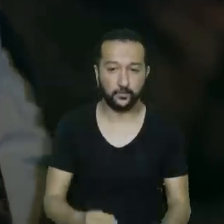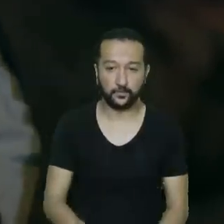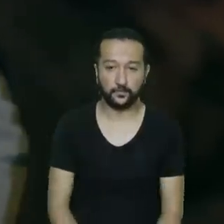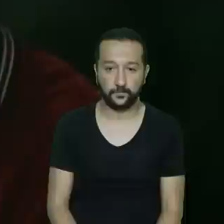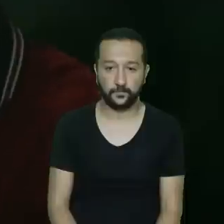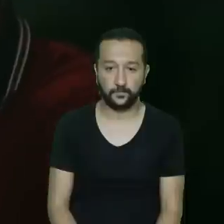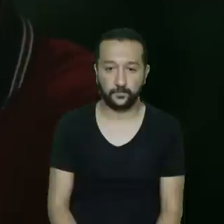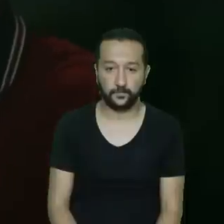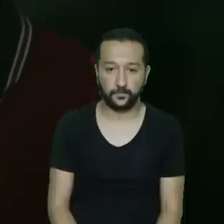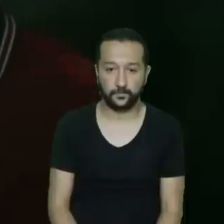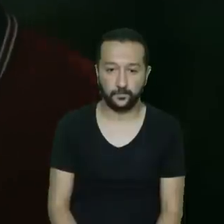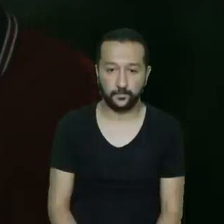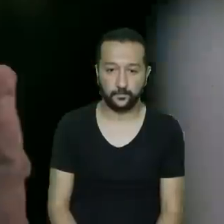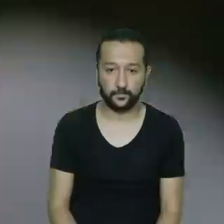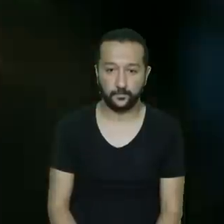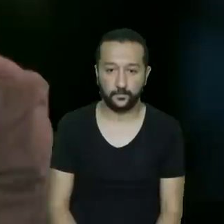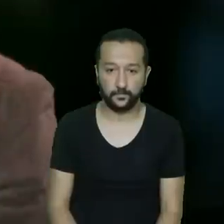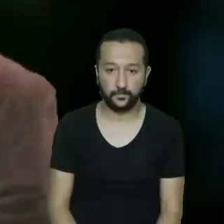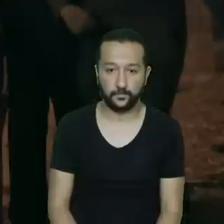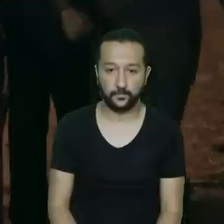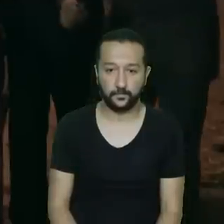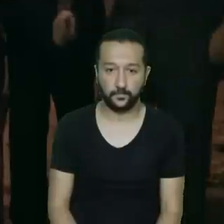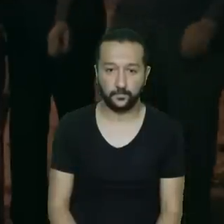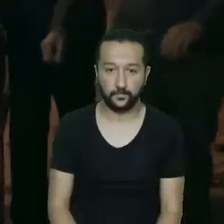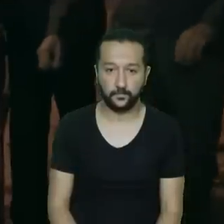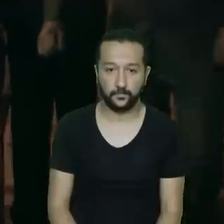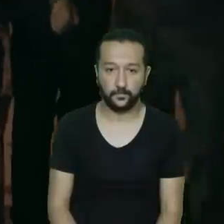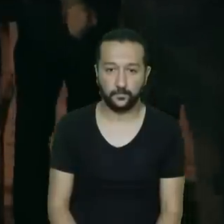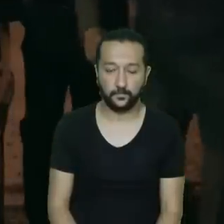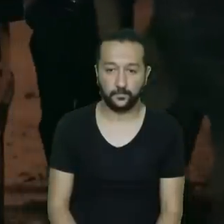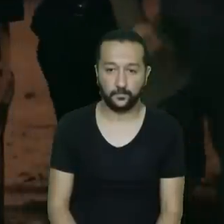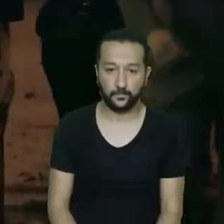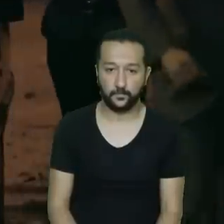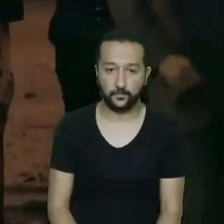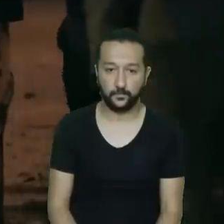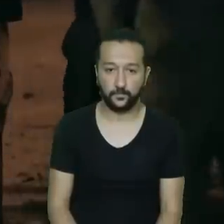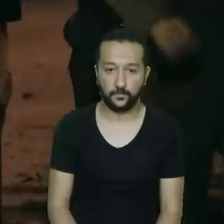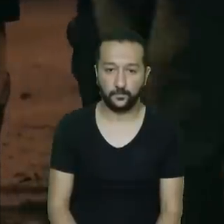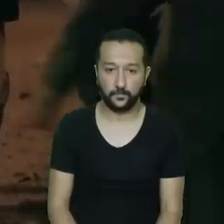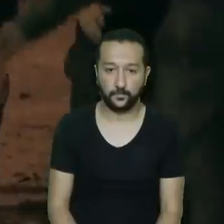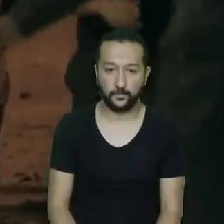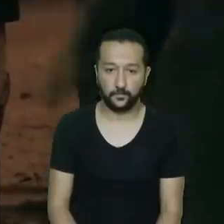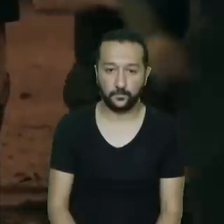başlasın. Beyaz çizgi hayalet maskeleri var. Cemil kadın çorabı taktı kafasına.